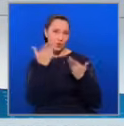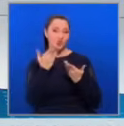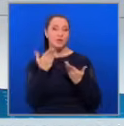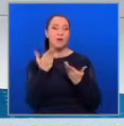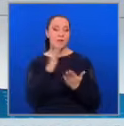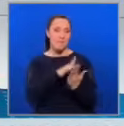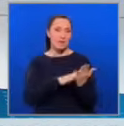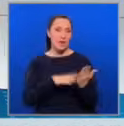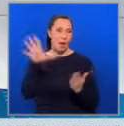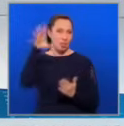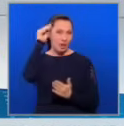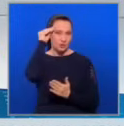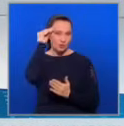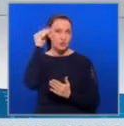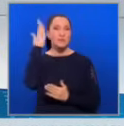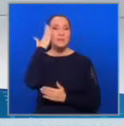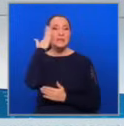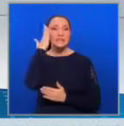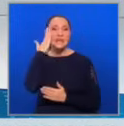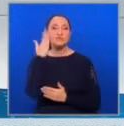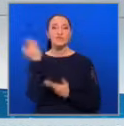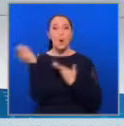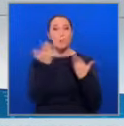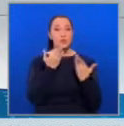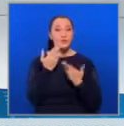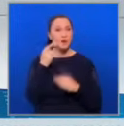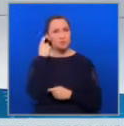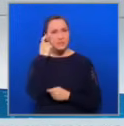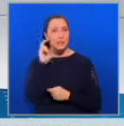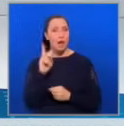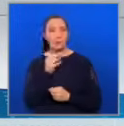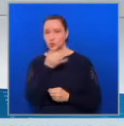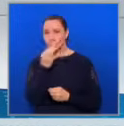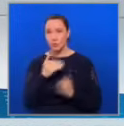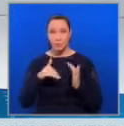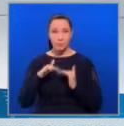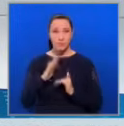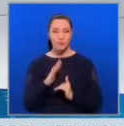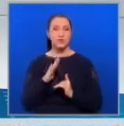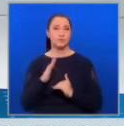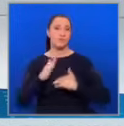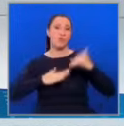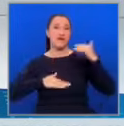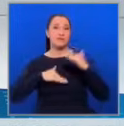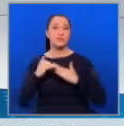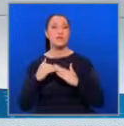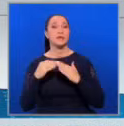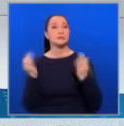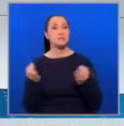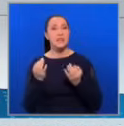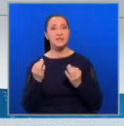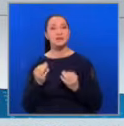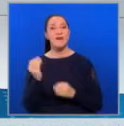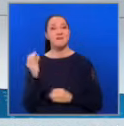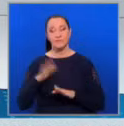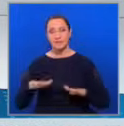материала на изуст от министерството на образованието обмислят и как да осигурят повече и по-квалифицирани специалисти в